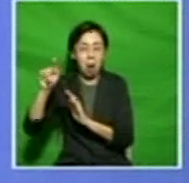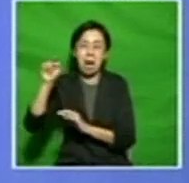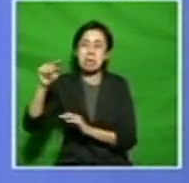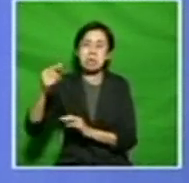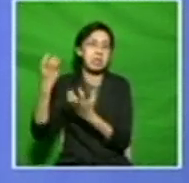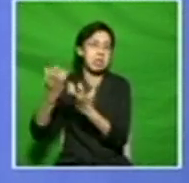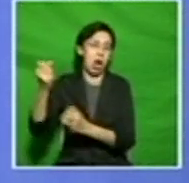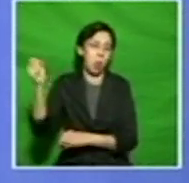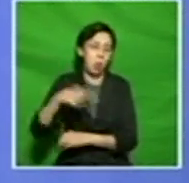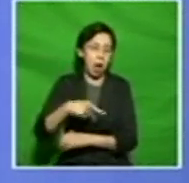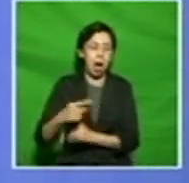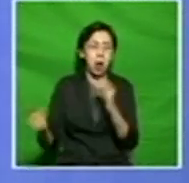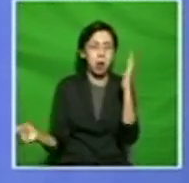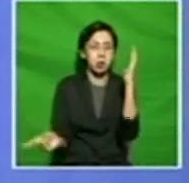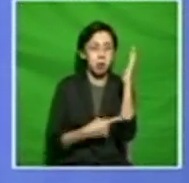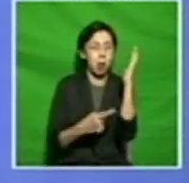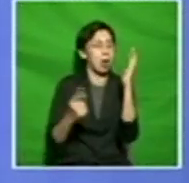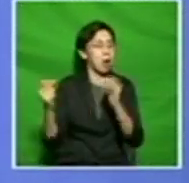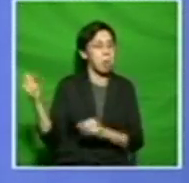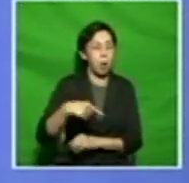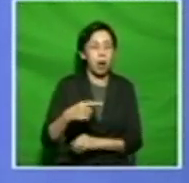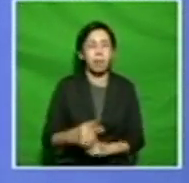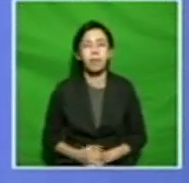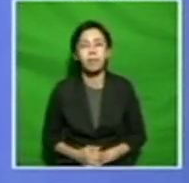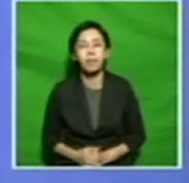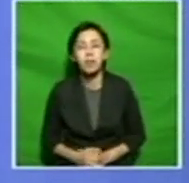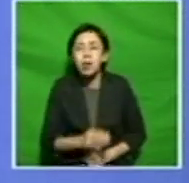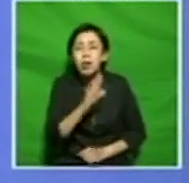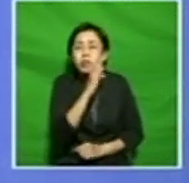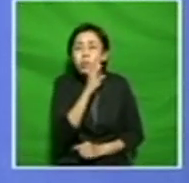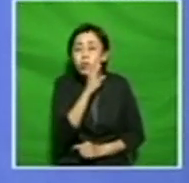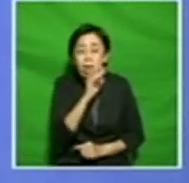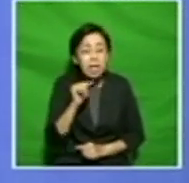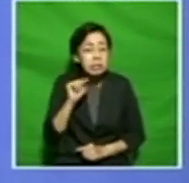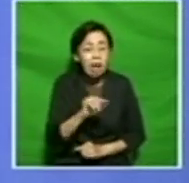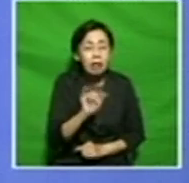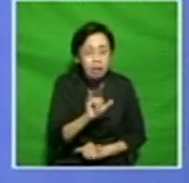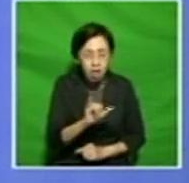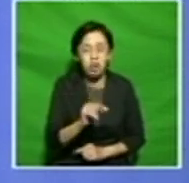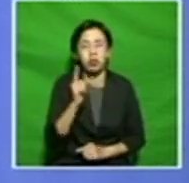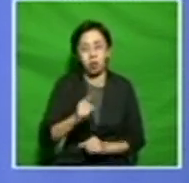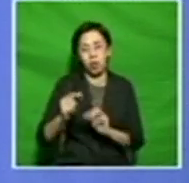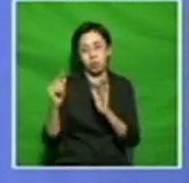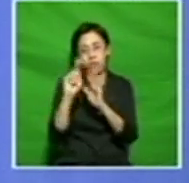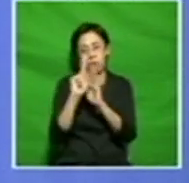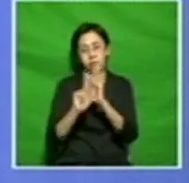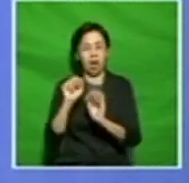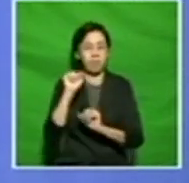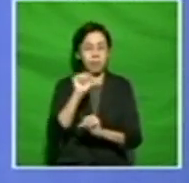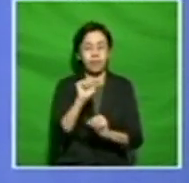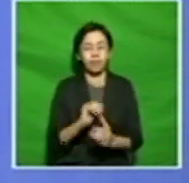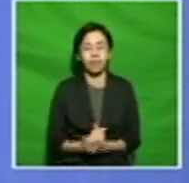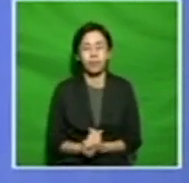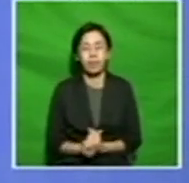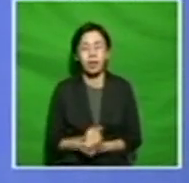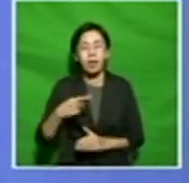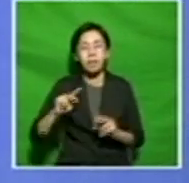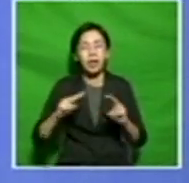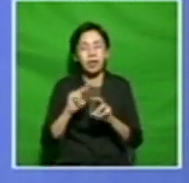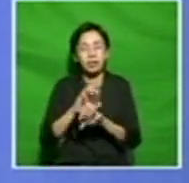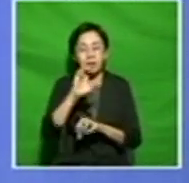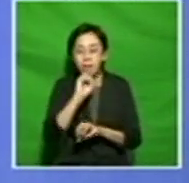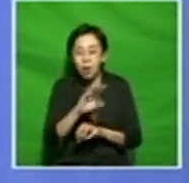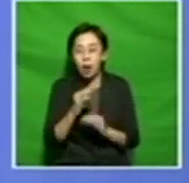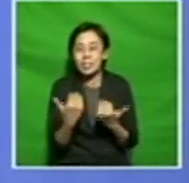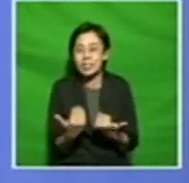แล้วแล้วก็ได้สั่งว่าผู้ว่าจังหวัดใดที่ยังไม่ได้สั่งก็ไปสั่งซึ่งท่านปลัดกระทรวงมหาดไทยก็ได้รายงานว่าเวล